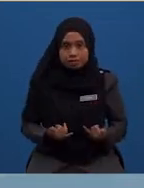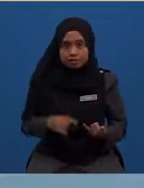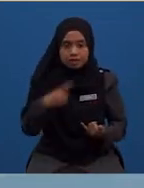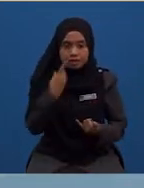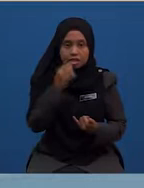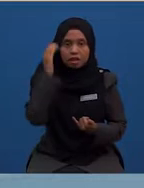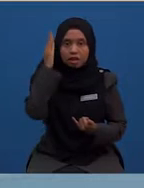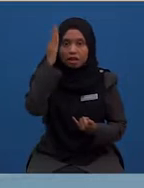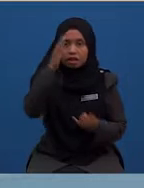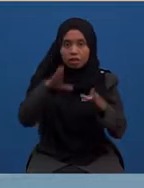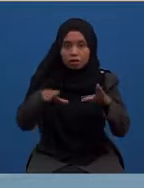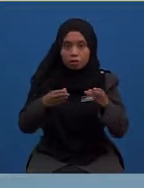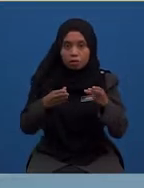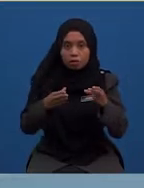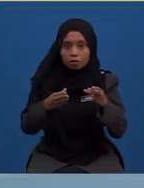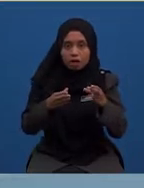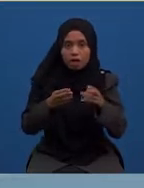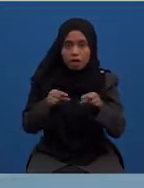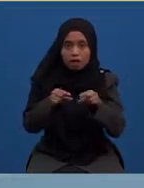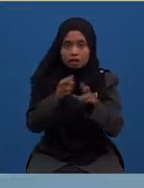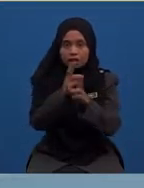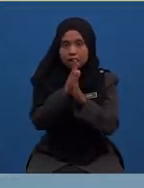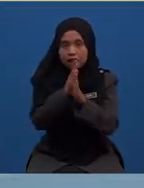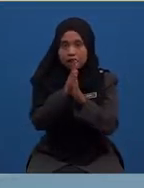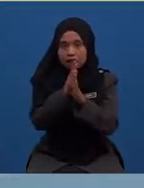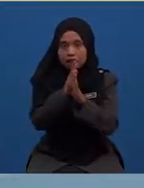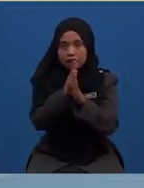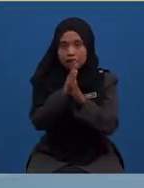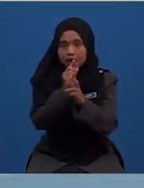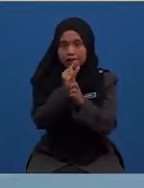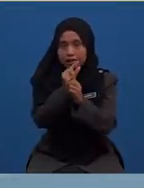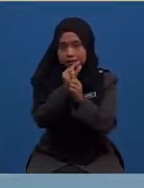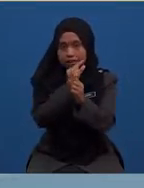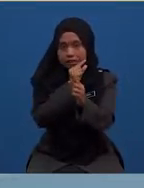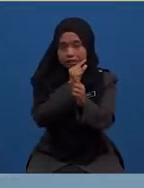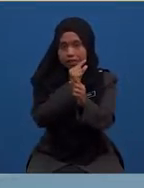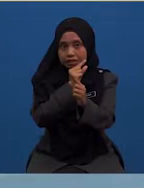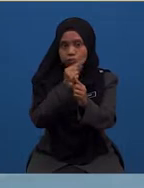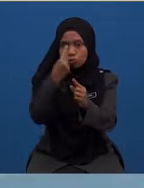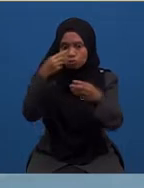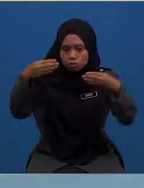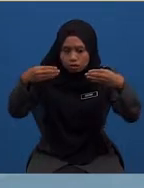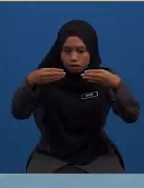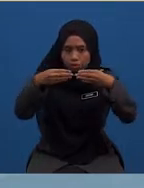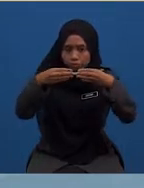Sekarang, kita akan membuat garisan bagi menyambungkan